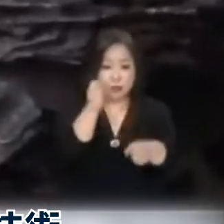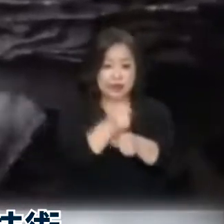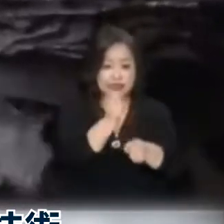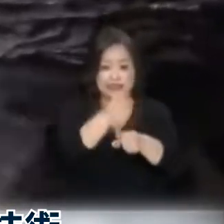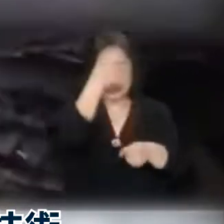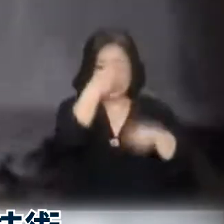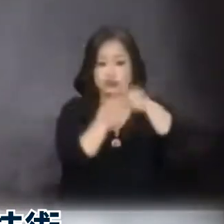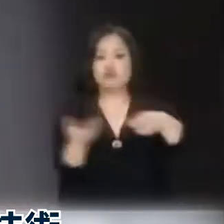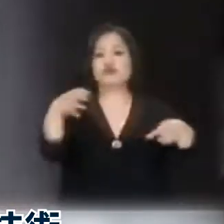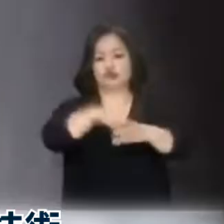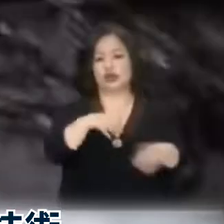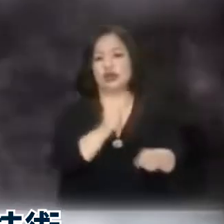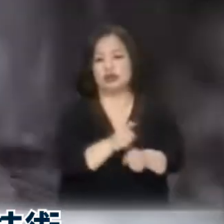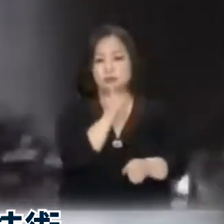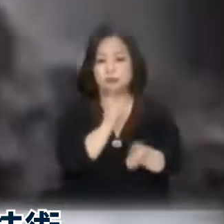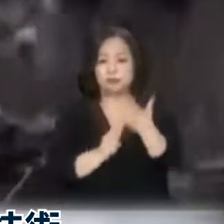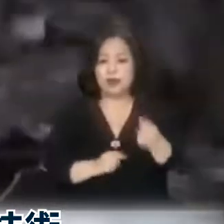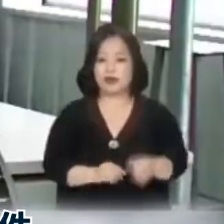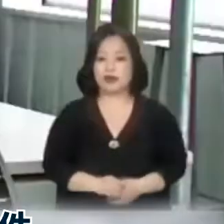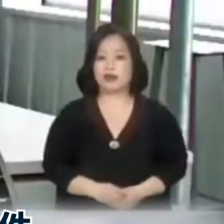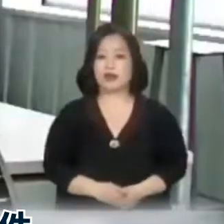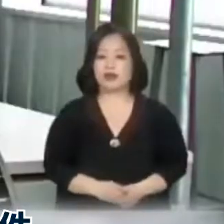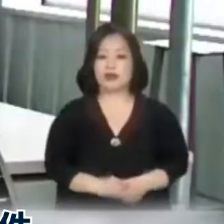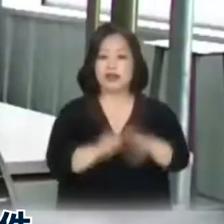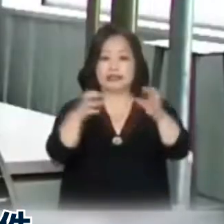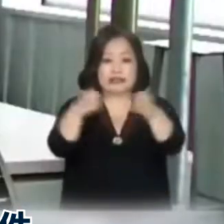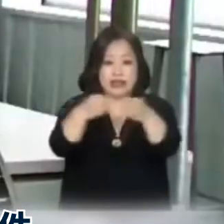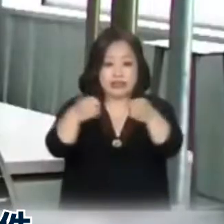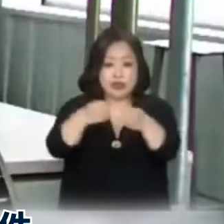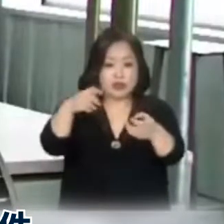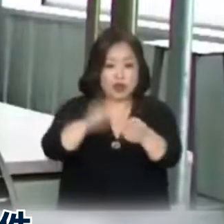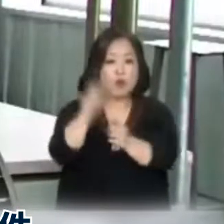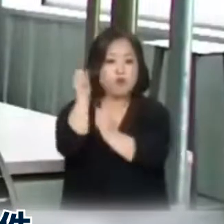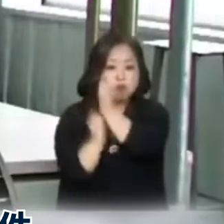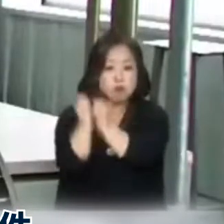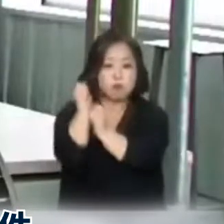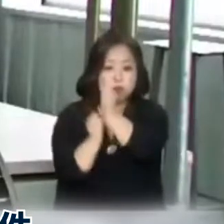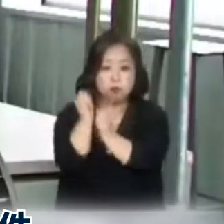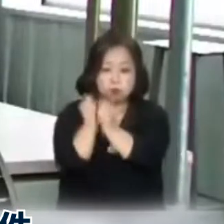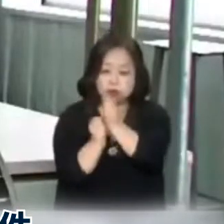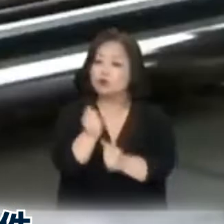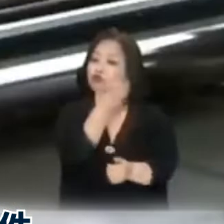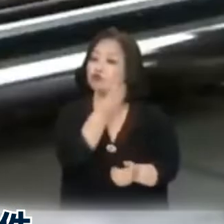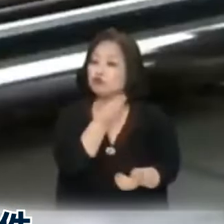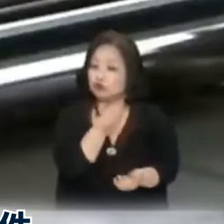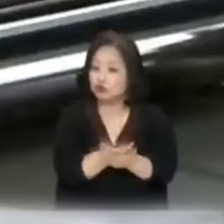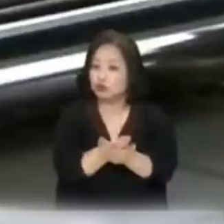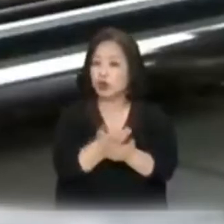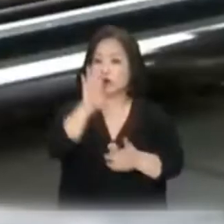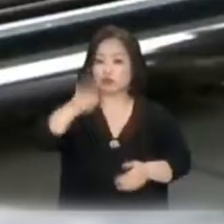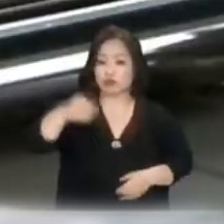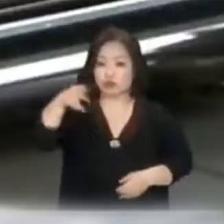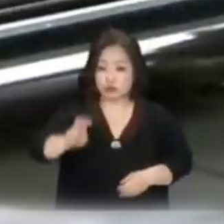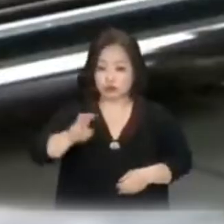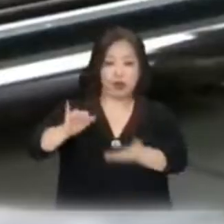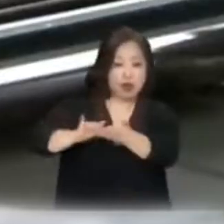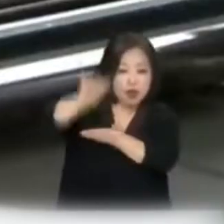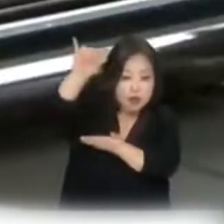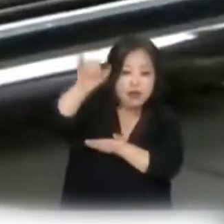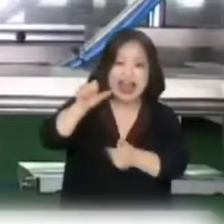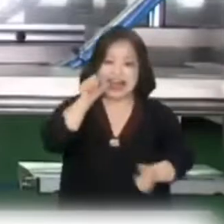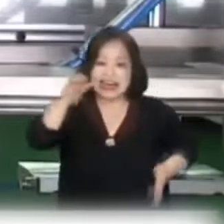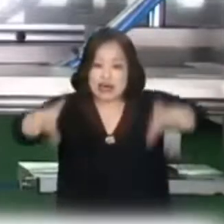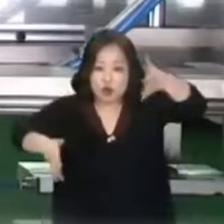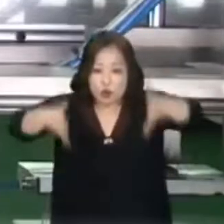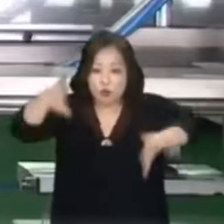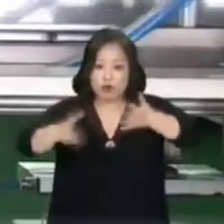地稀土磁铁的制造技术。由于磁铁是决定电机效能的关键料件，并广泛用于飞机、机